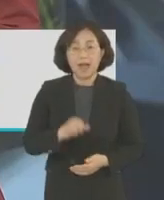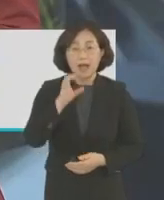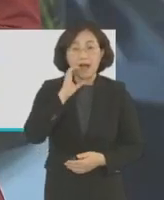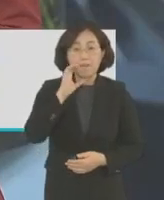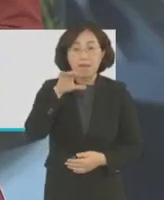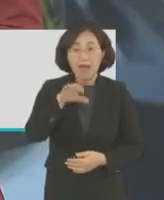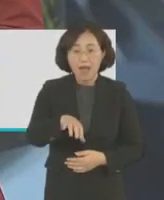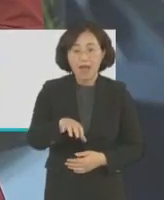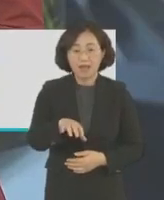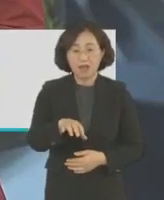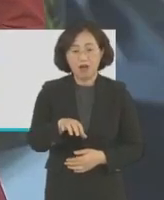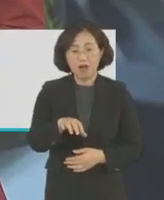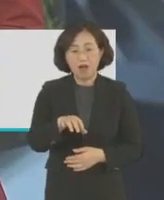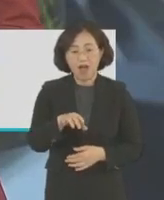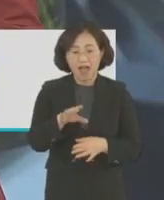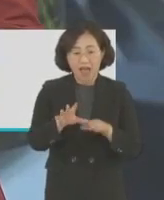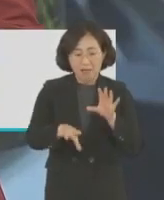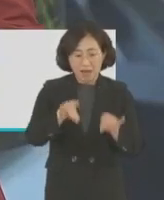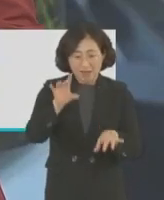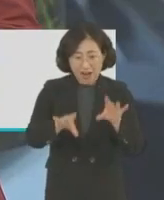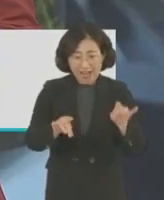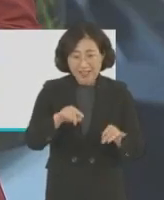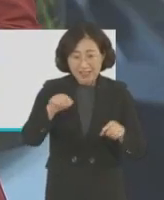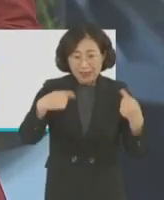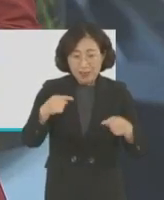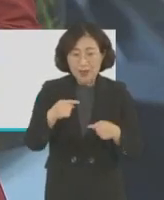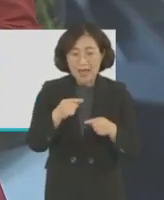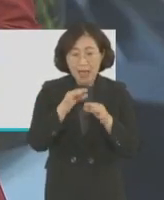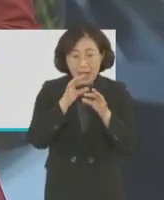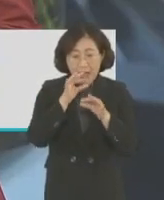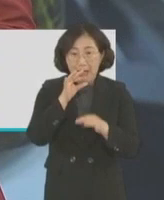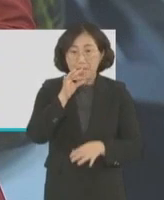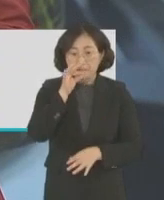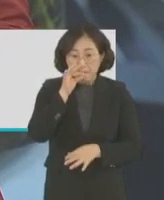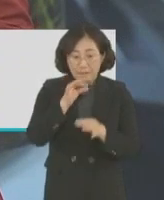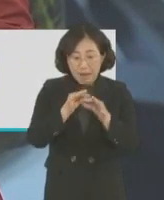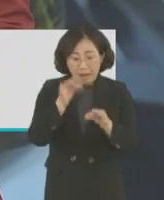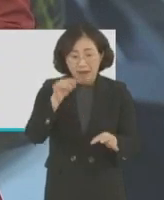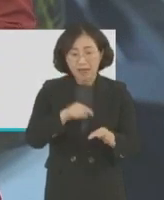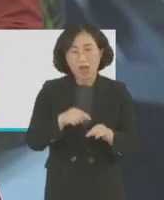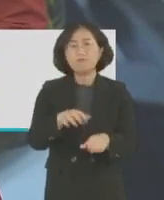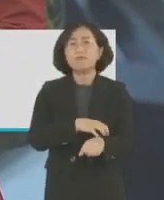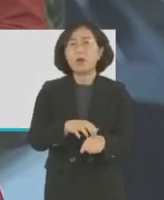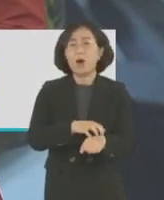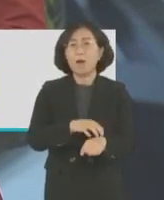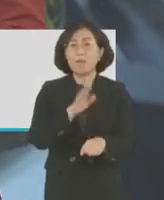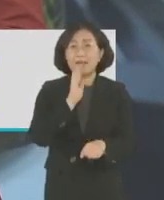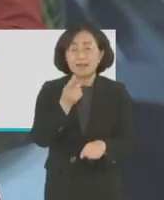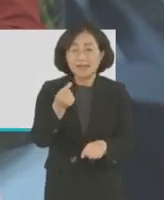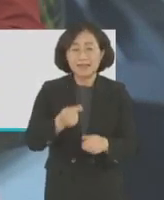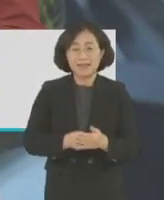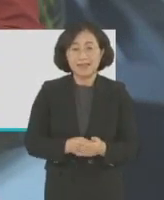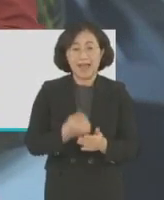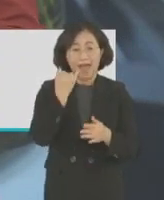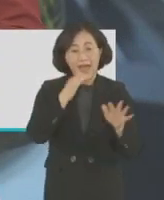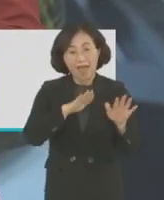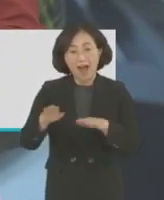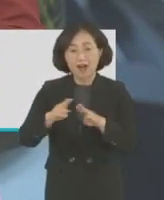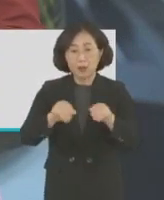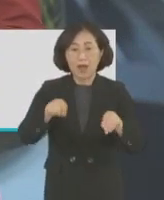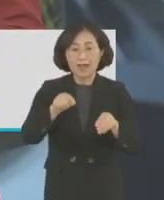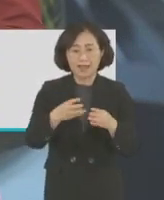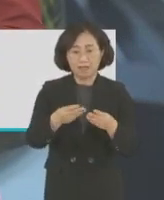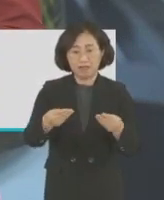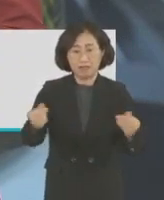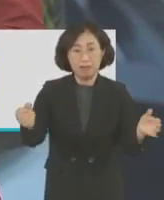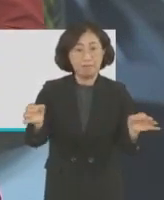카페에서 금방 눅눅해지는 종이 빨대 때문에 불편했던 분들 많으셨죠? 해양과 토양에서 완전